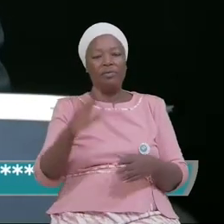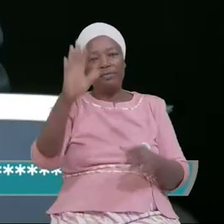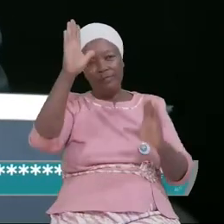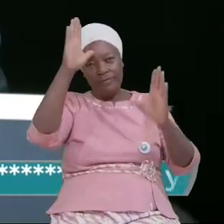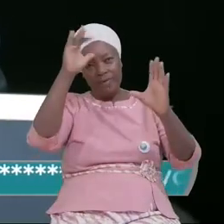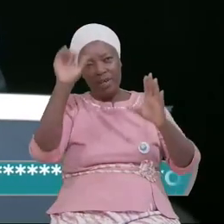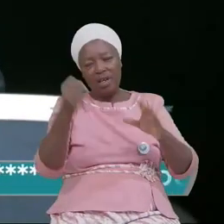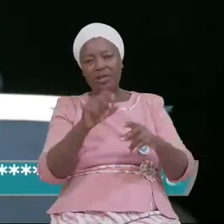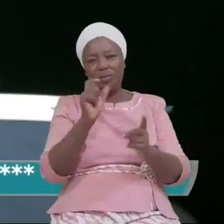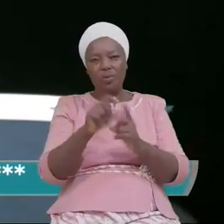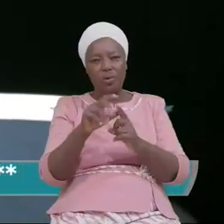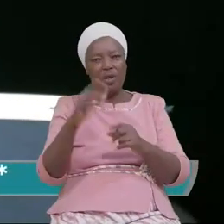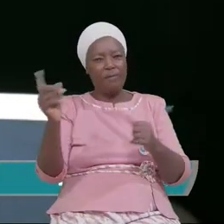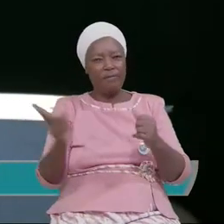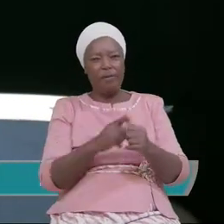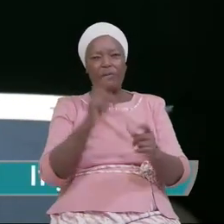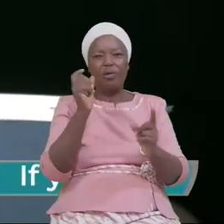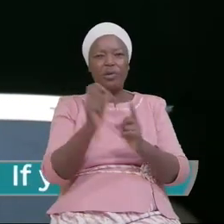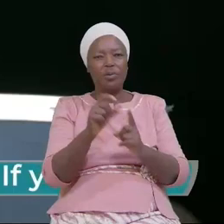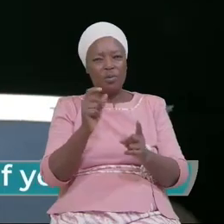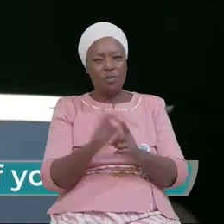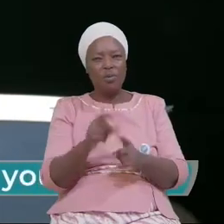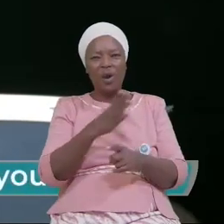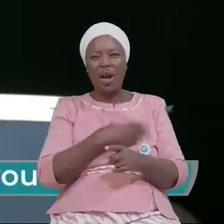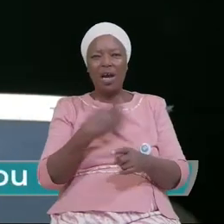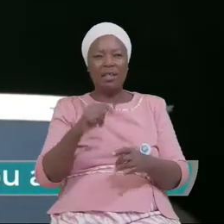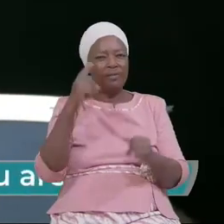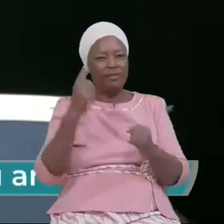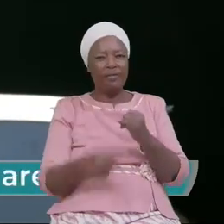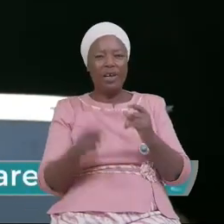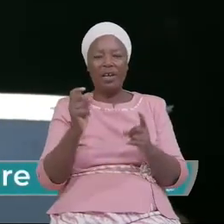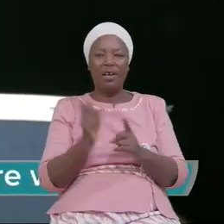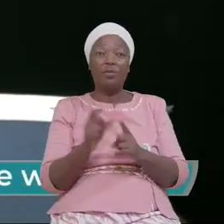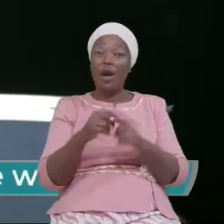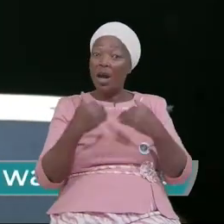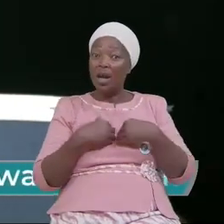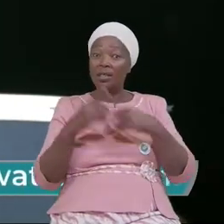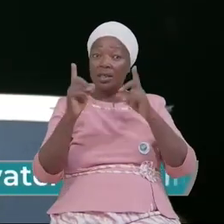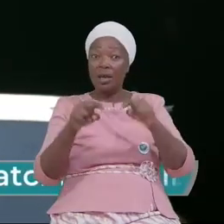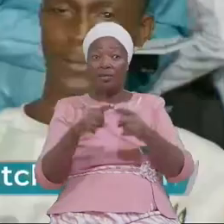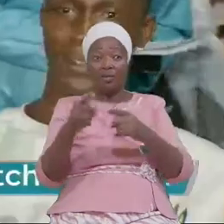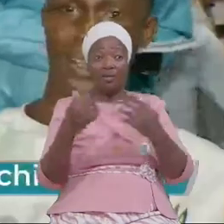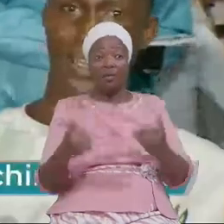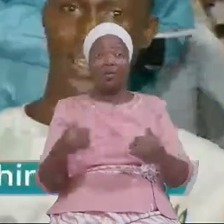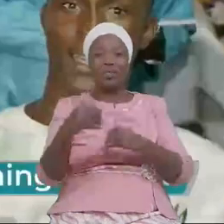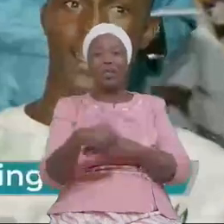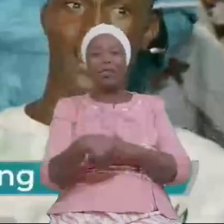La parole du Père, la parole suprême, la parole finale. Cela